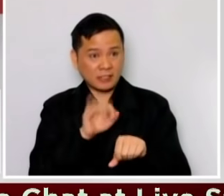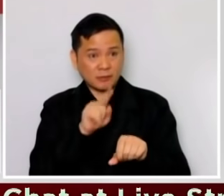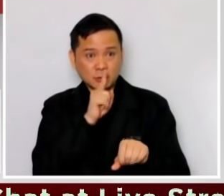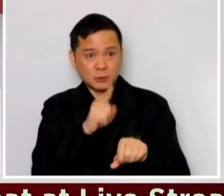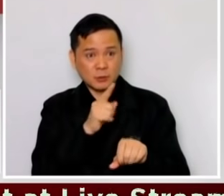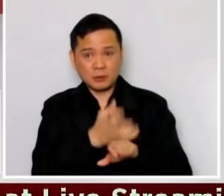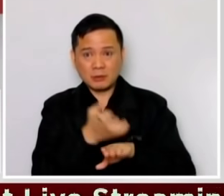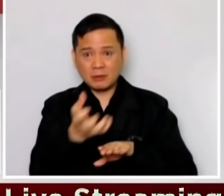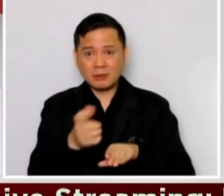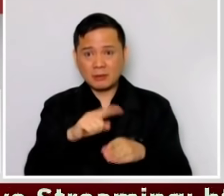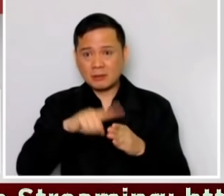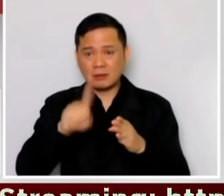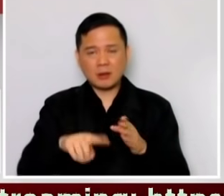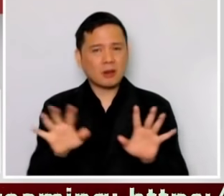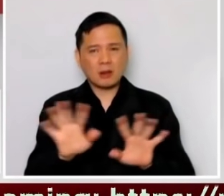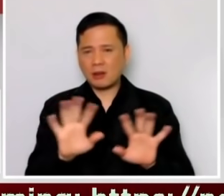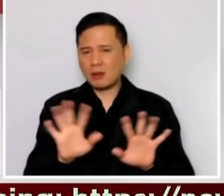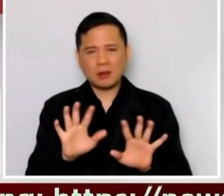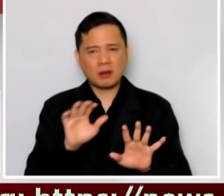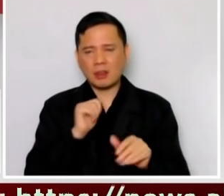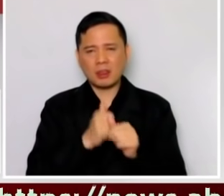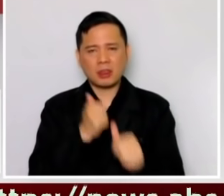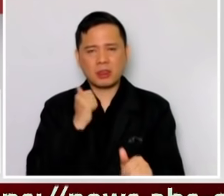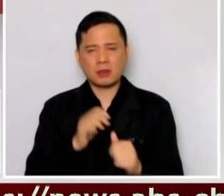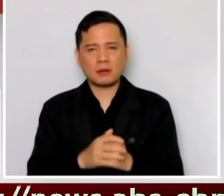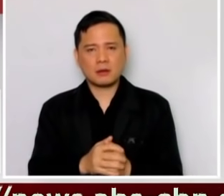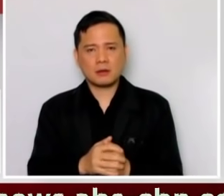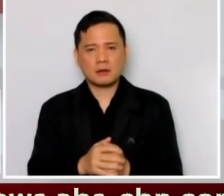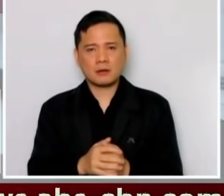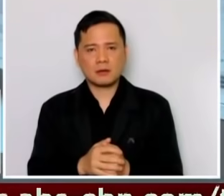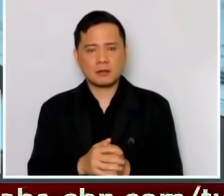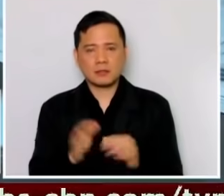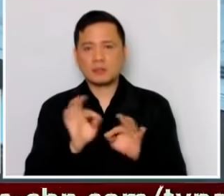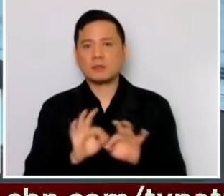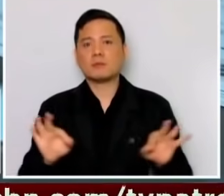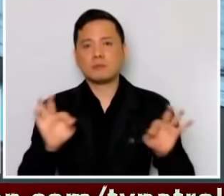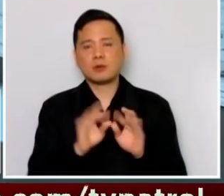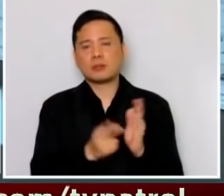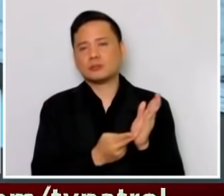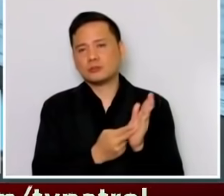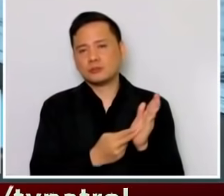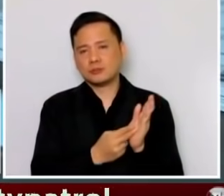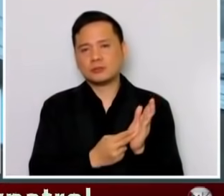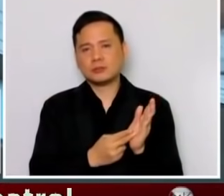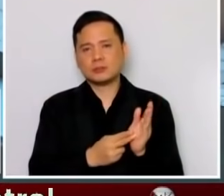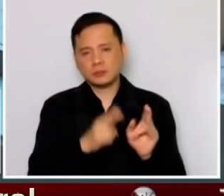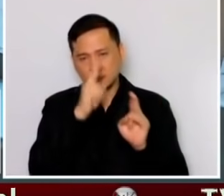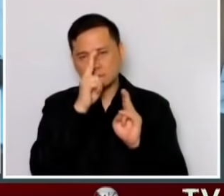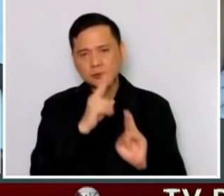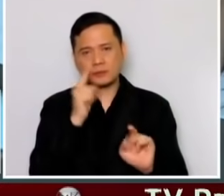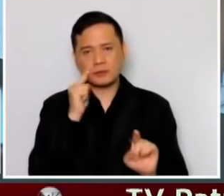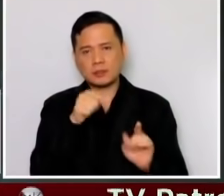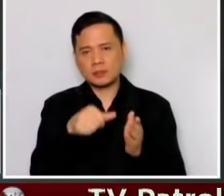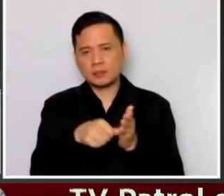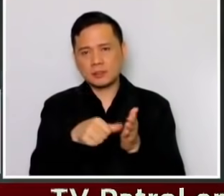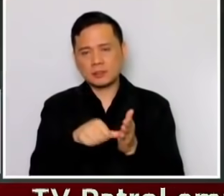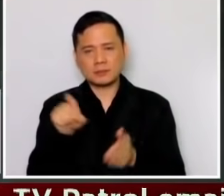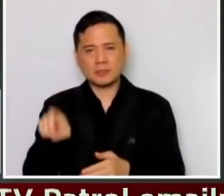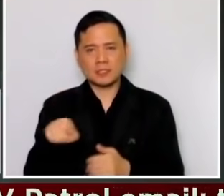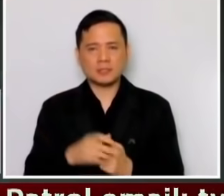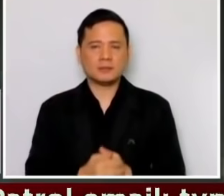ang resulta. Kaya nababahiran ng duda ang integridad ng halalan. Ang meet me room ay kung nasaan ang mga racks para sa